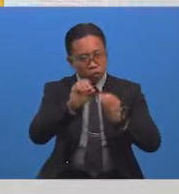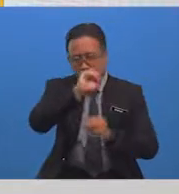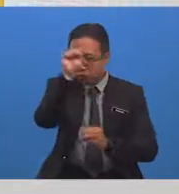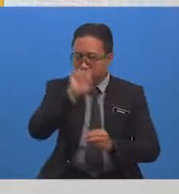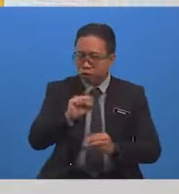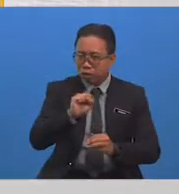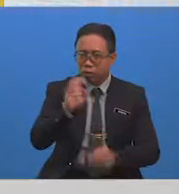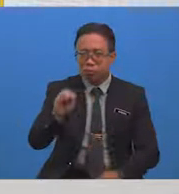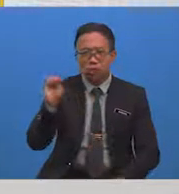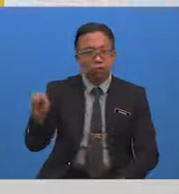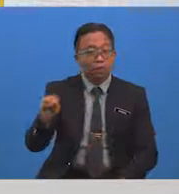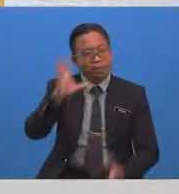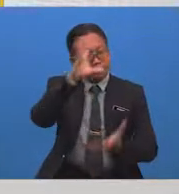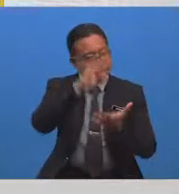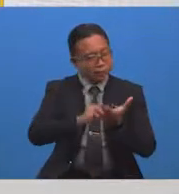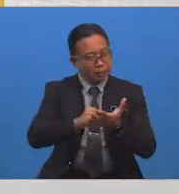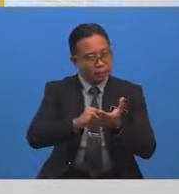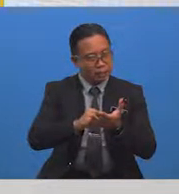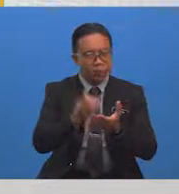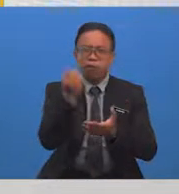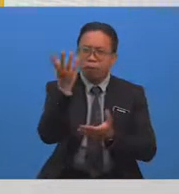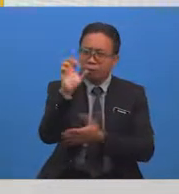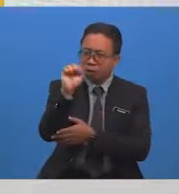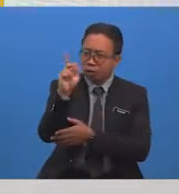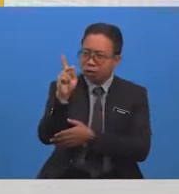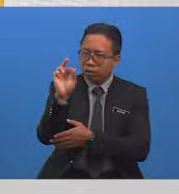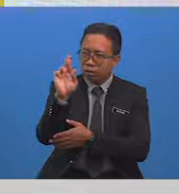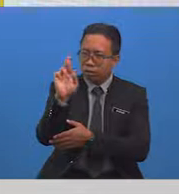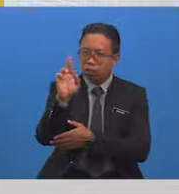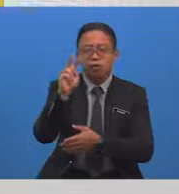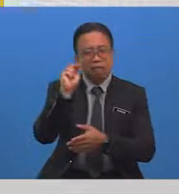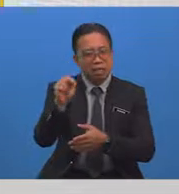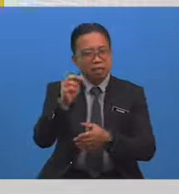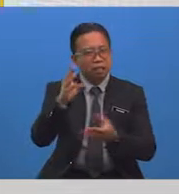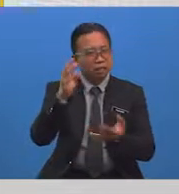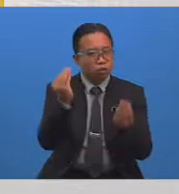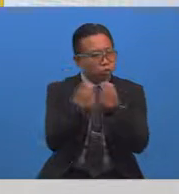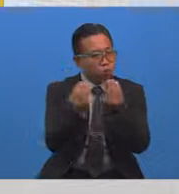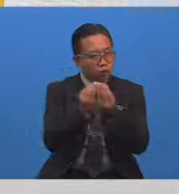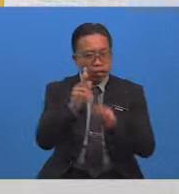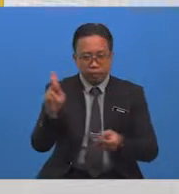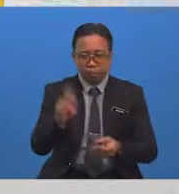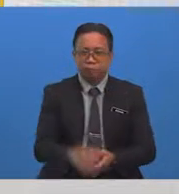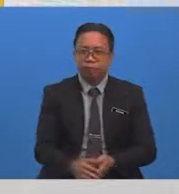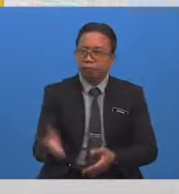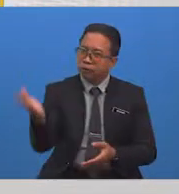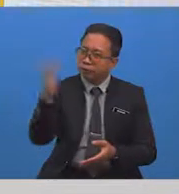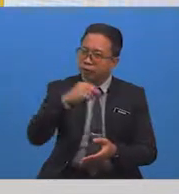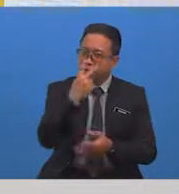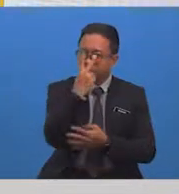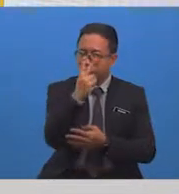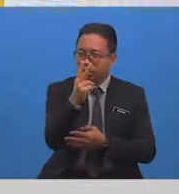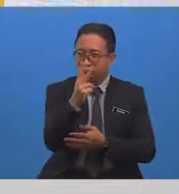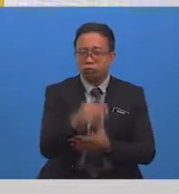akan mencatat bilangan seko yang diperolehi dan jumlah Kanya murid-murid sudah bersedia Mari kita